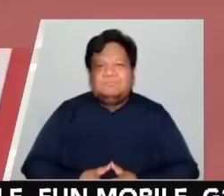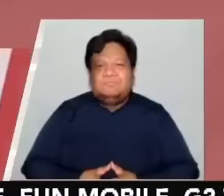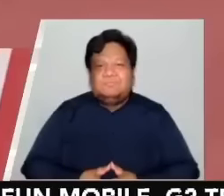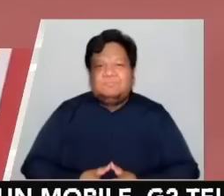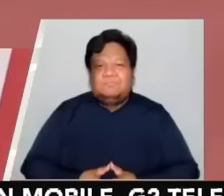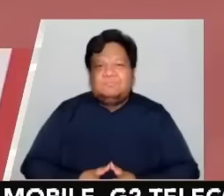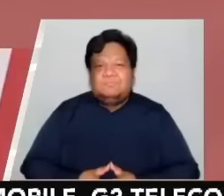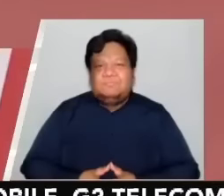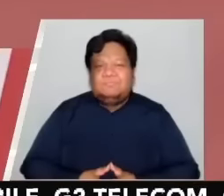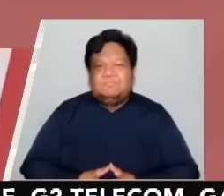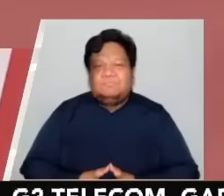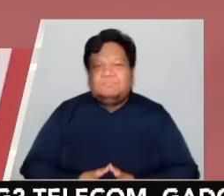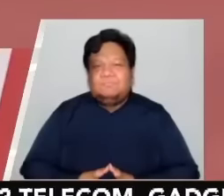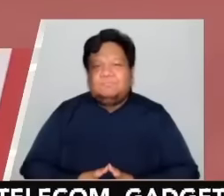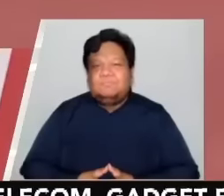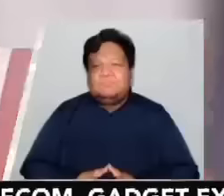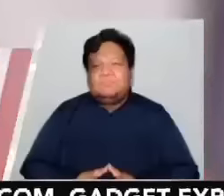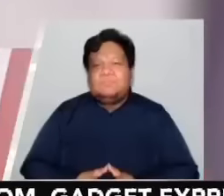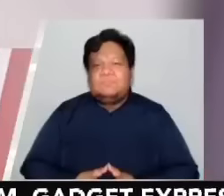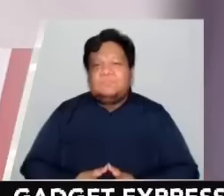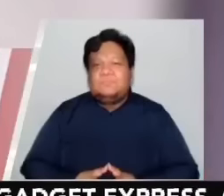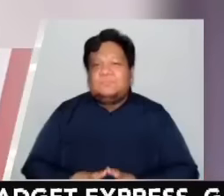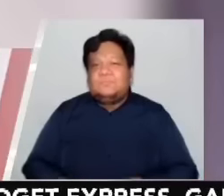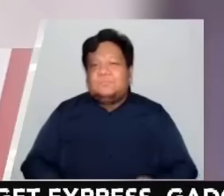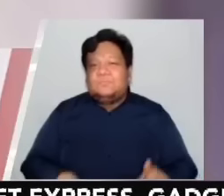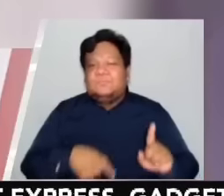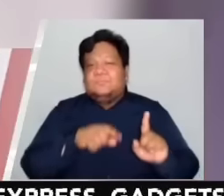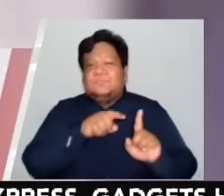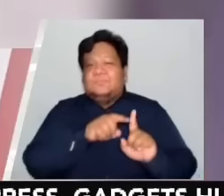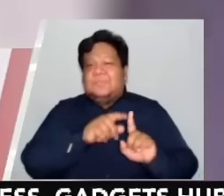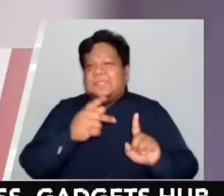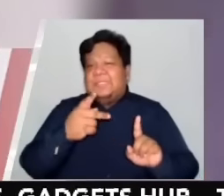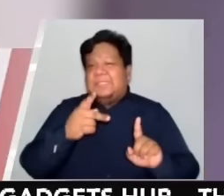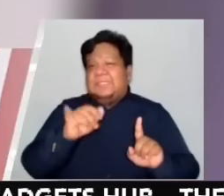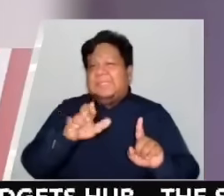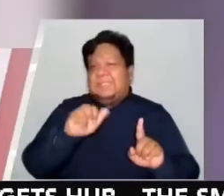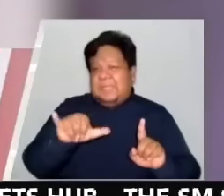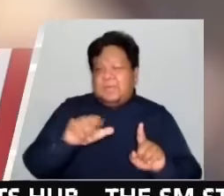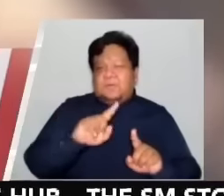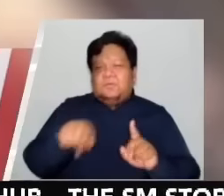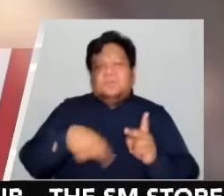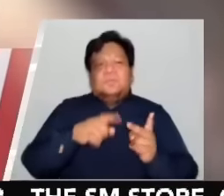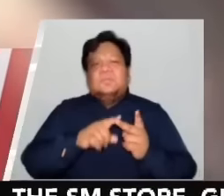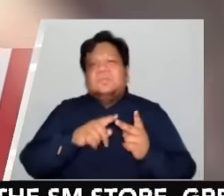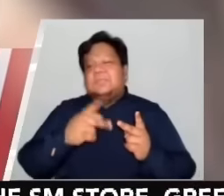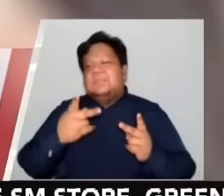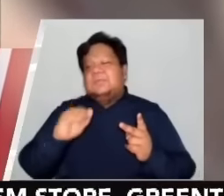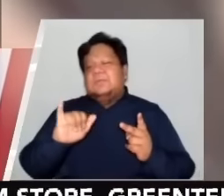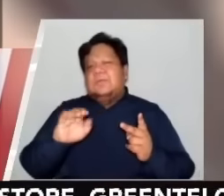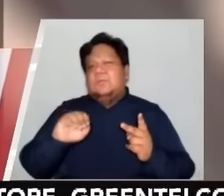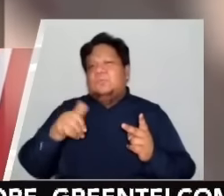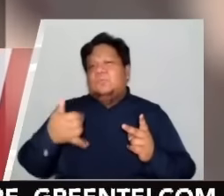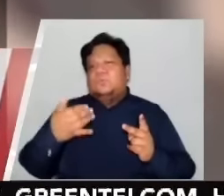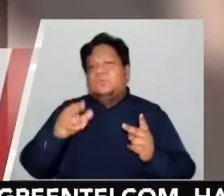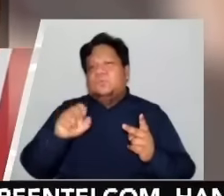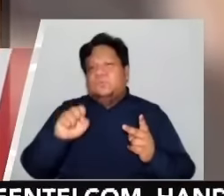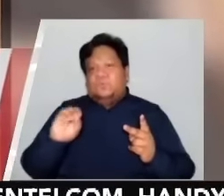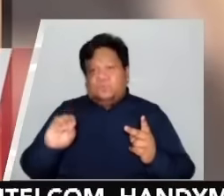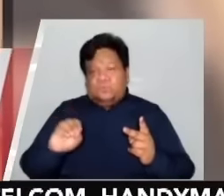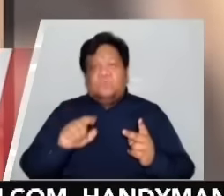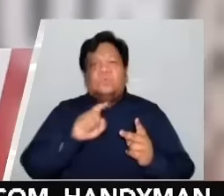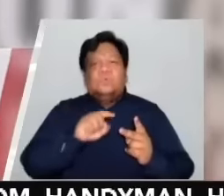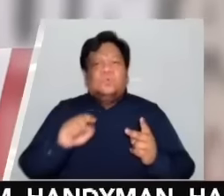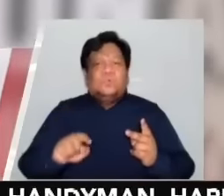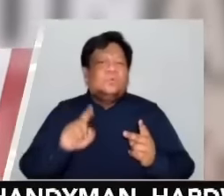Sparkling with a win, si Nakirai Celis at Kim Ji-soo sa Imawa Ima Asian International Film